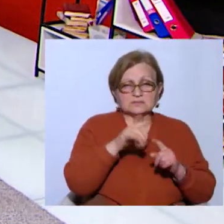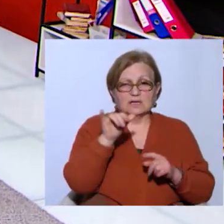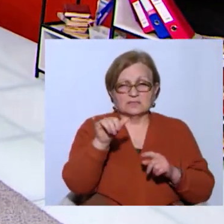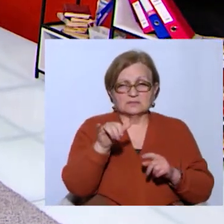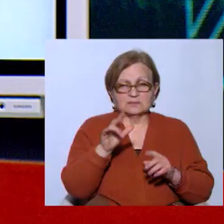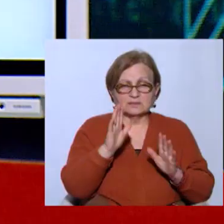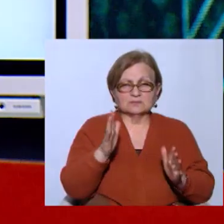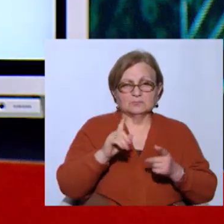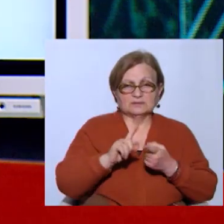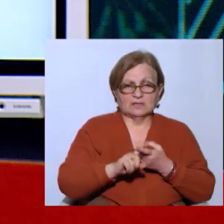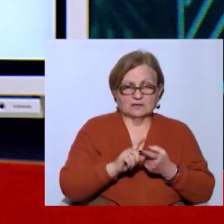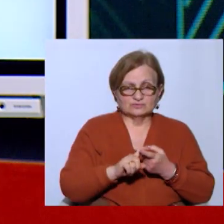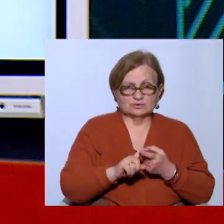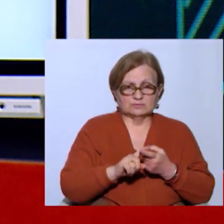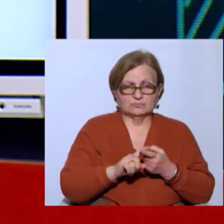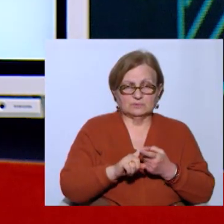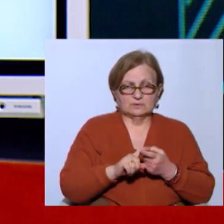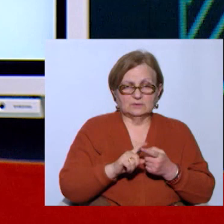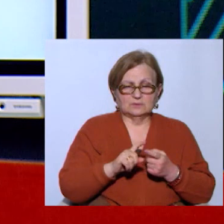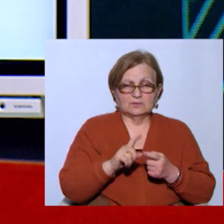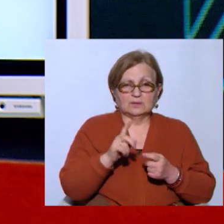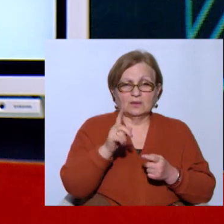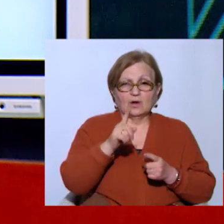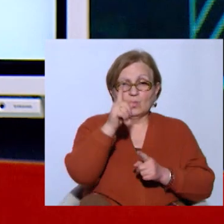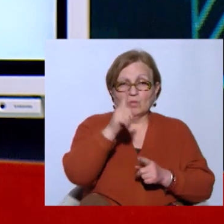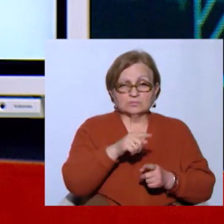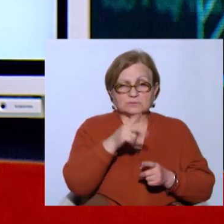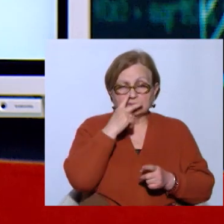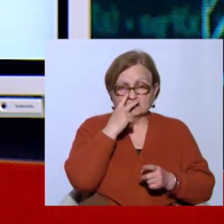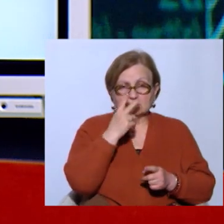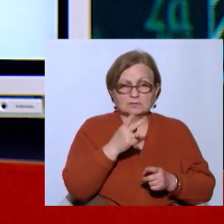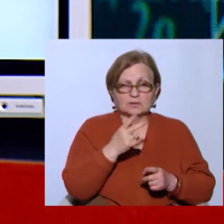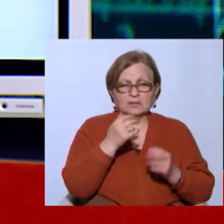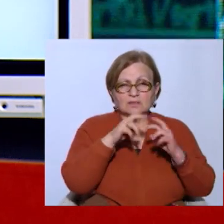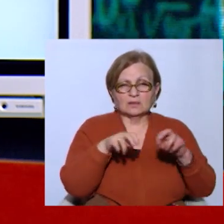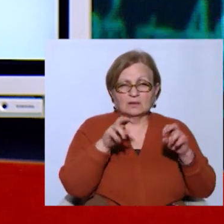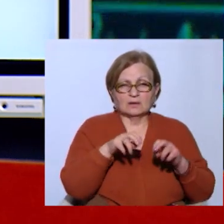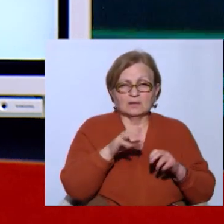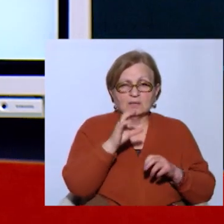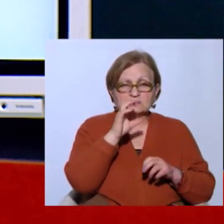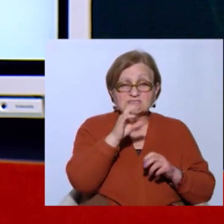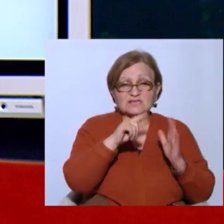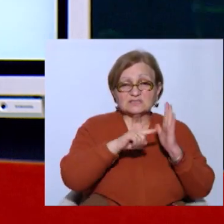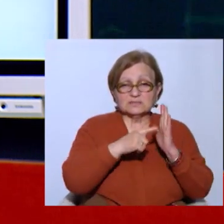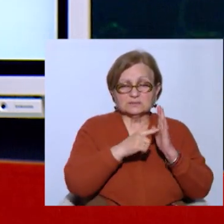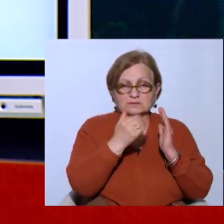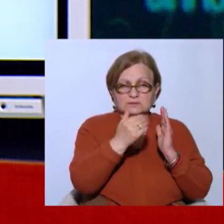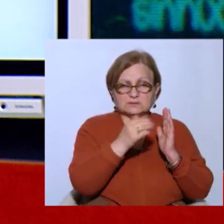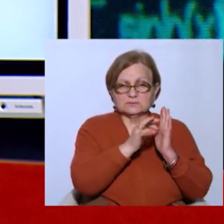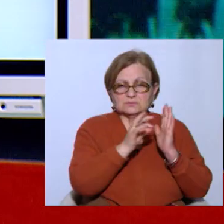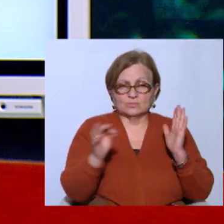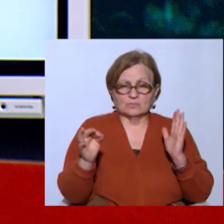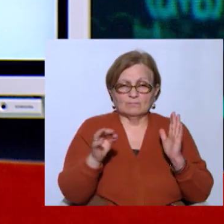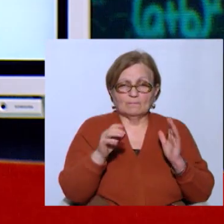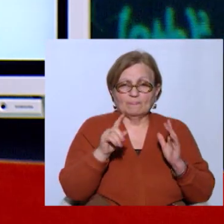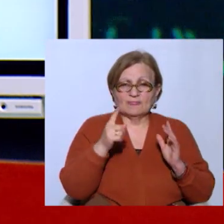იქნება იმასთან, რა ქვია, კოორდინატებთან, მაგრამ აი მოდი განვიხილოთ ახლა ჩვენ ცერტილის კოორდინატი. ანუ რადგან